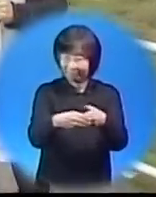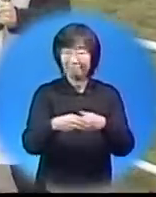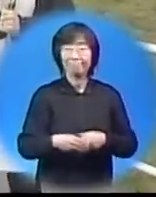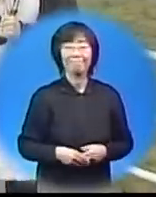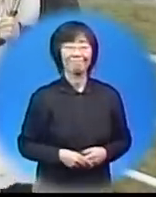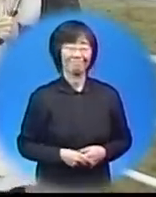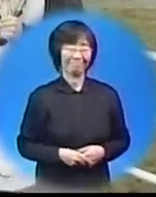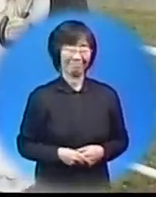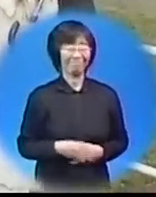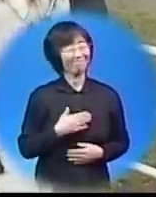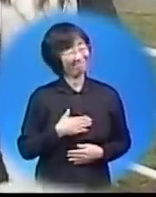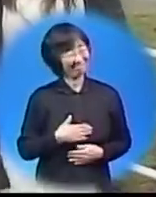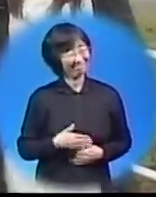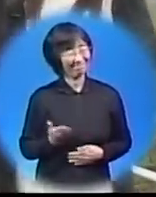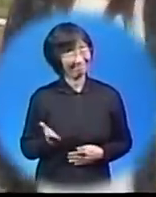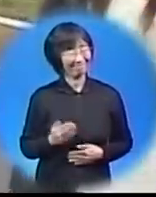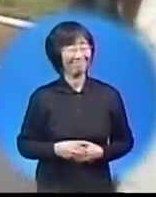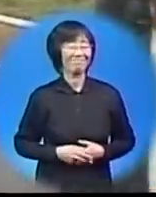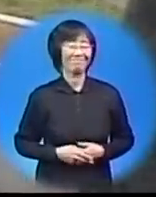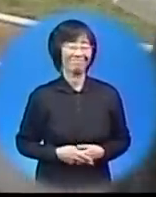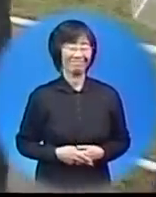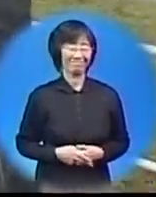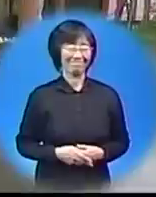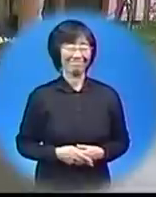みようと思います。 わかりました。 はい、